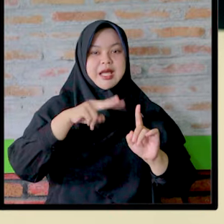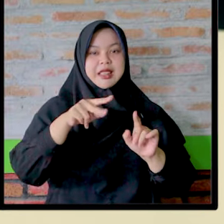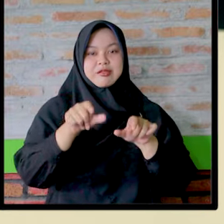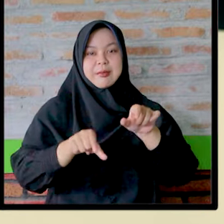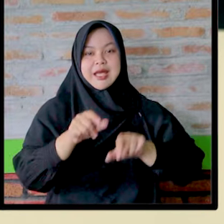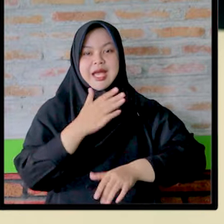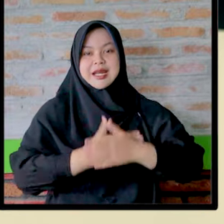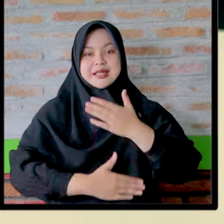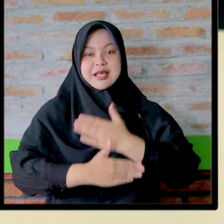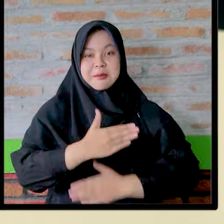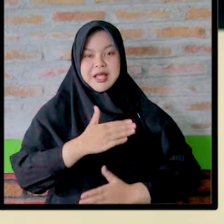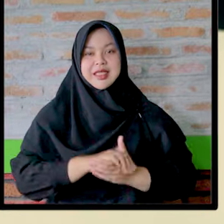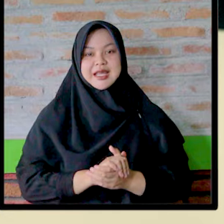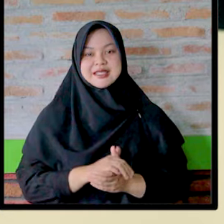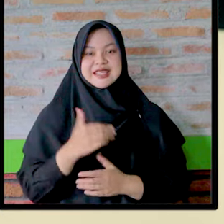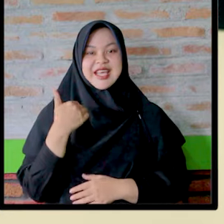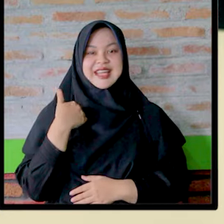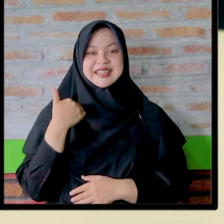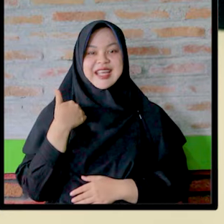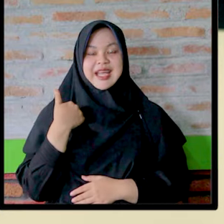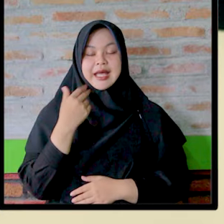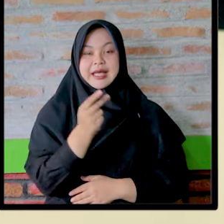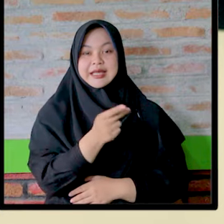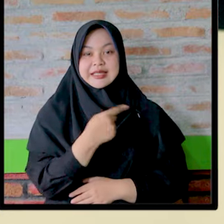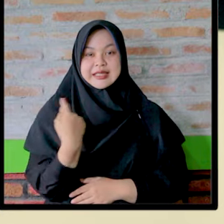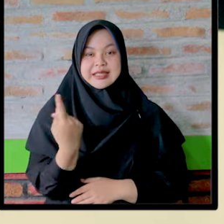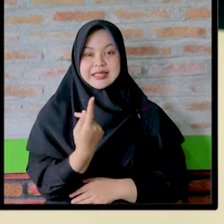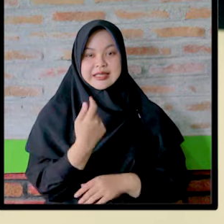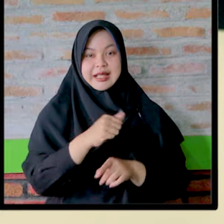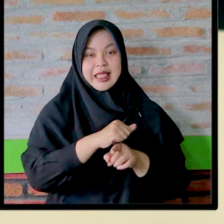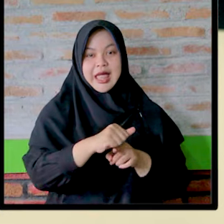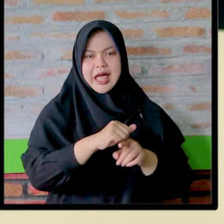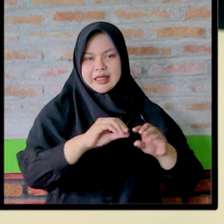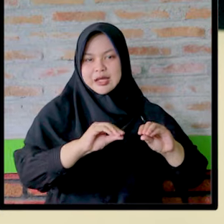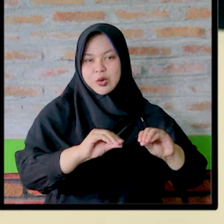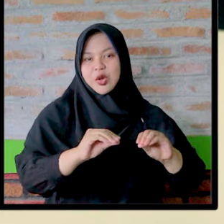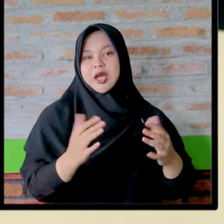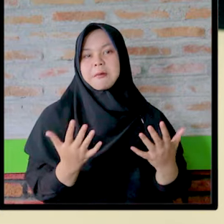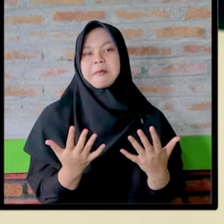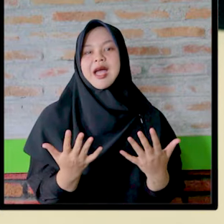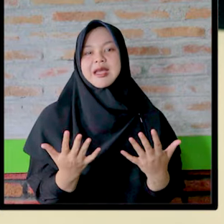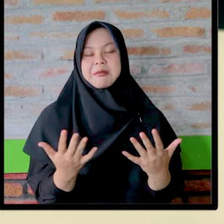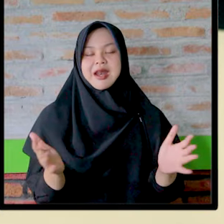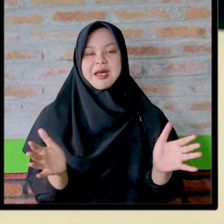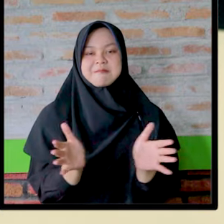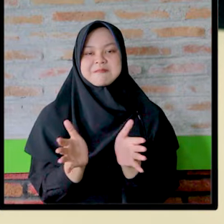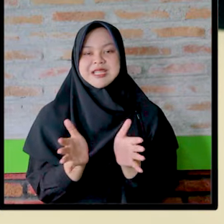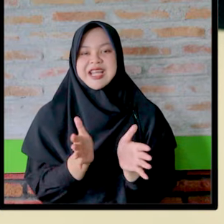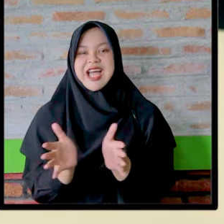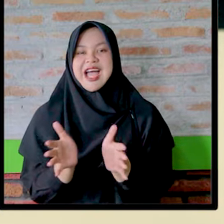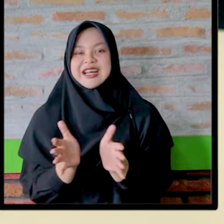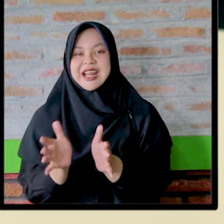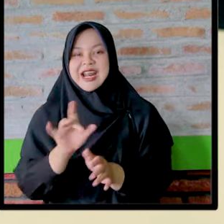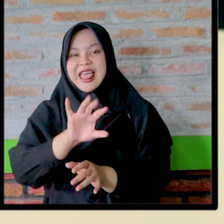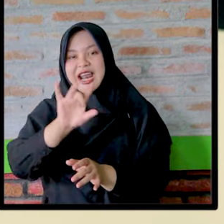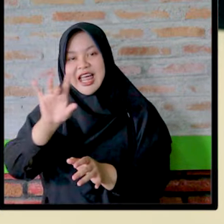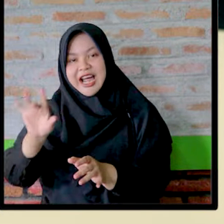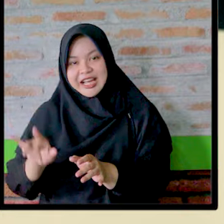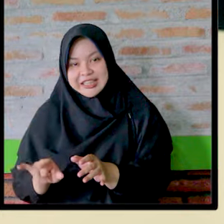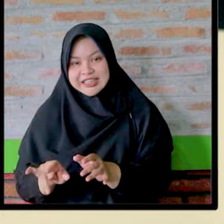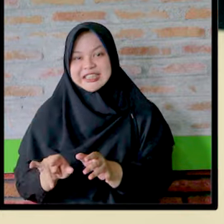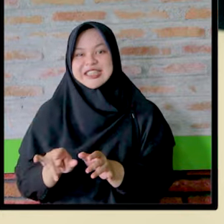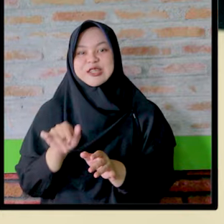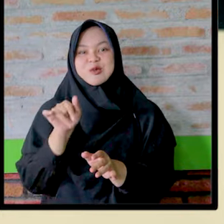juga ada kita latih untuk ee bagaimana Penanganannya dan seterusnya termasuk Ee tidak hanya